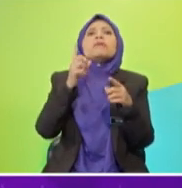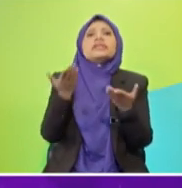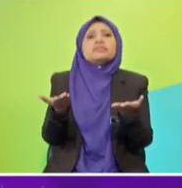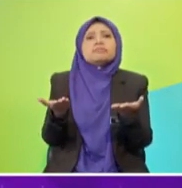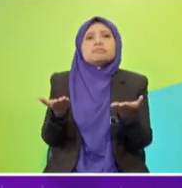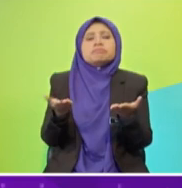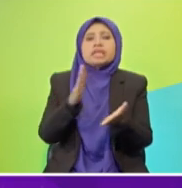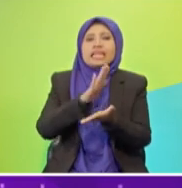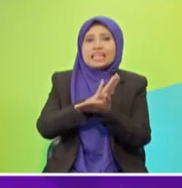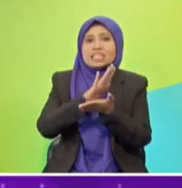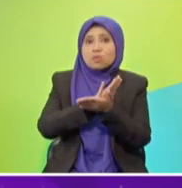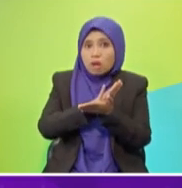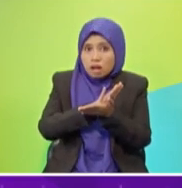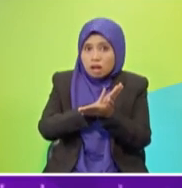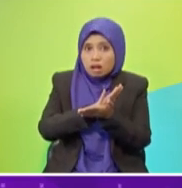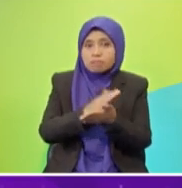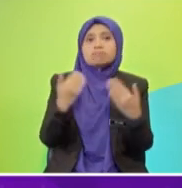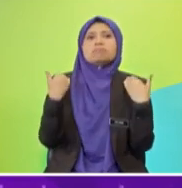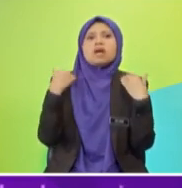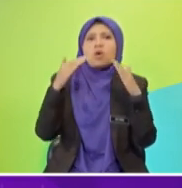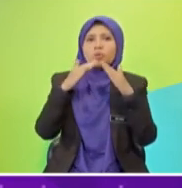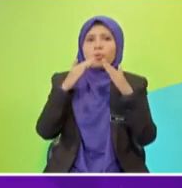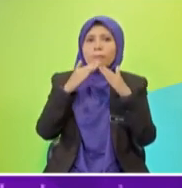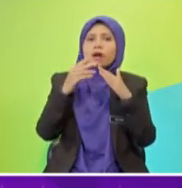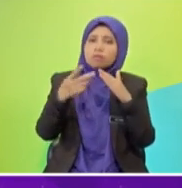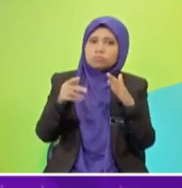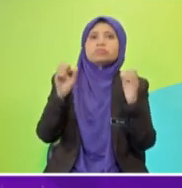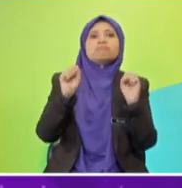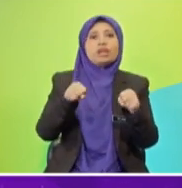sekolah di sekolah dan di rumah